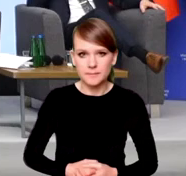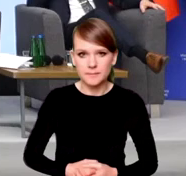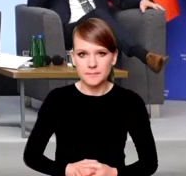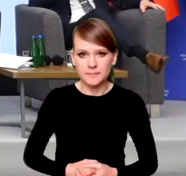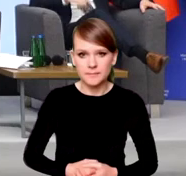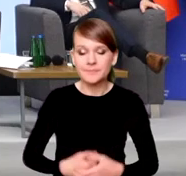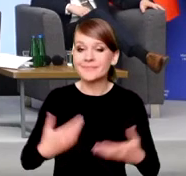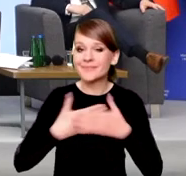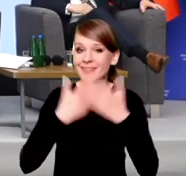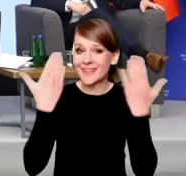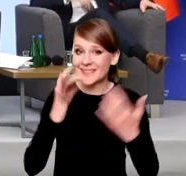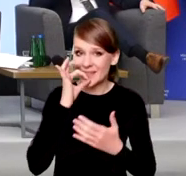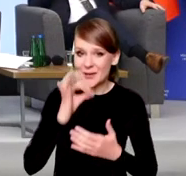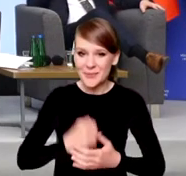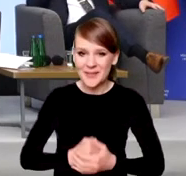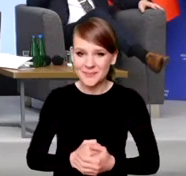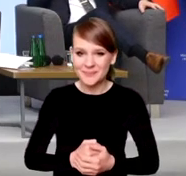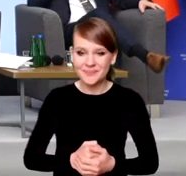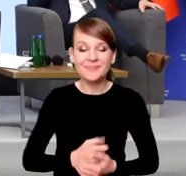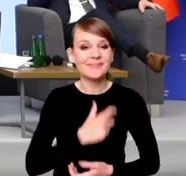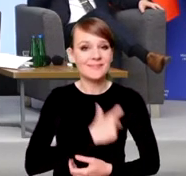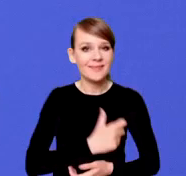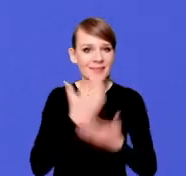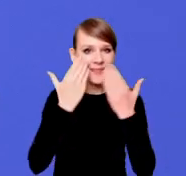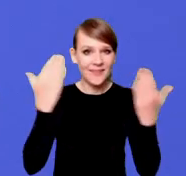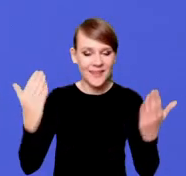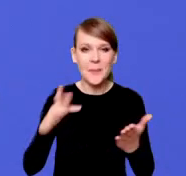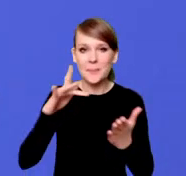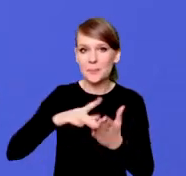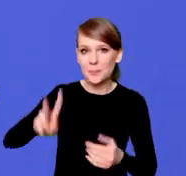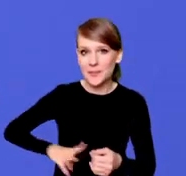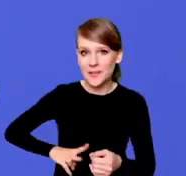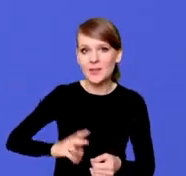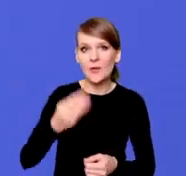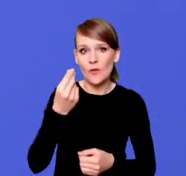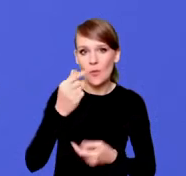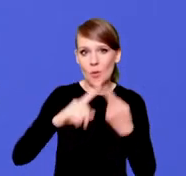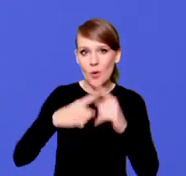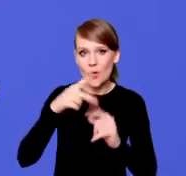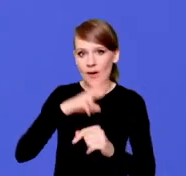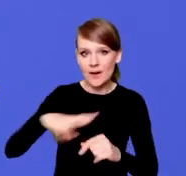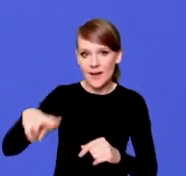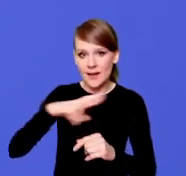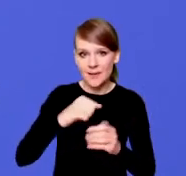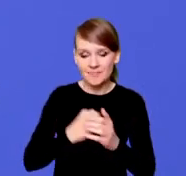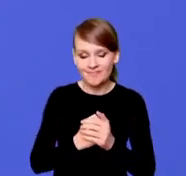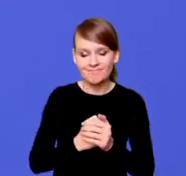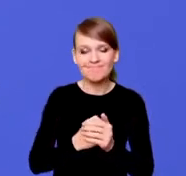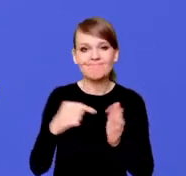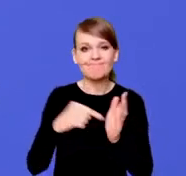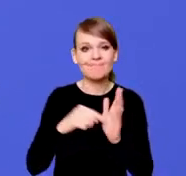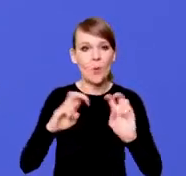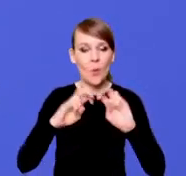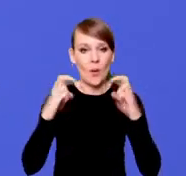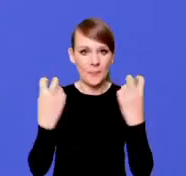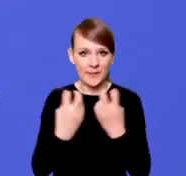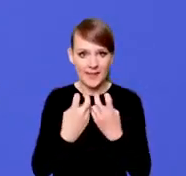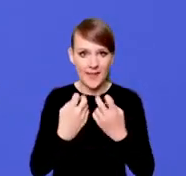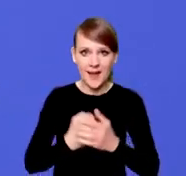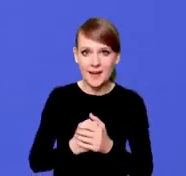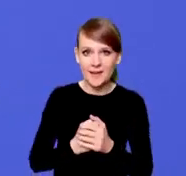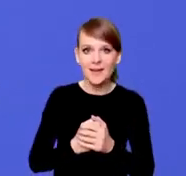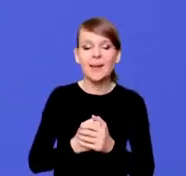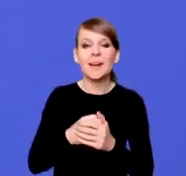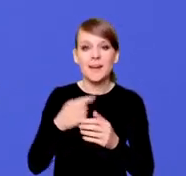Dzień dobry Państwu. Bardzo serdecznie witamy w Ministerstwie Funduszy Polityki Regionalnej na webinarium, które jest